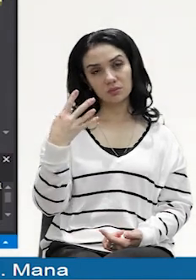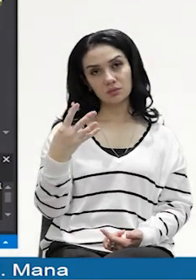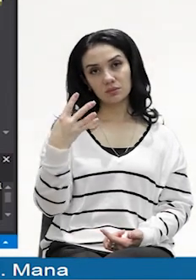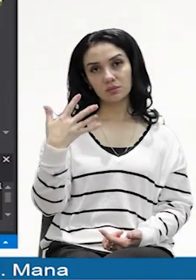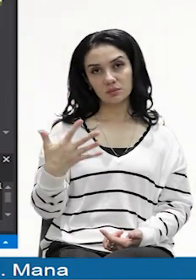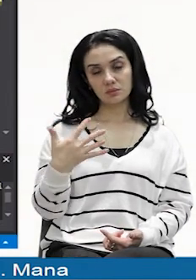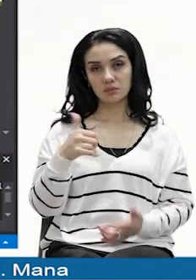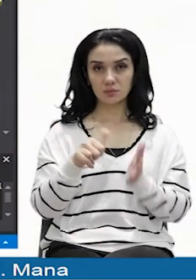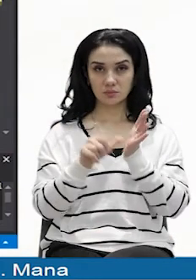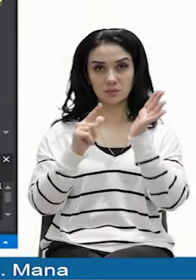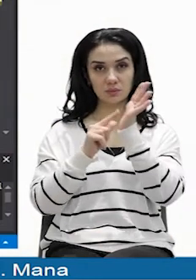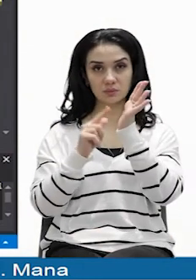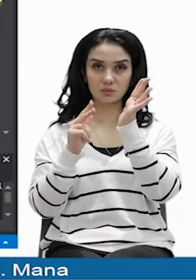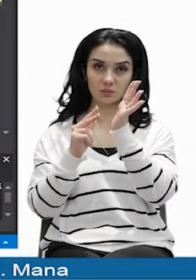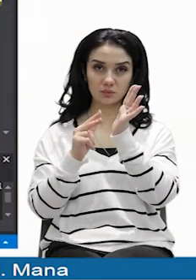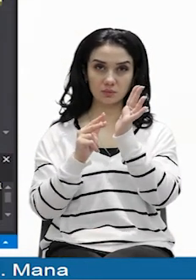5, 6, 7,